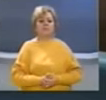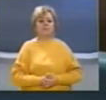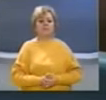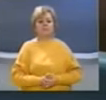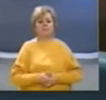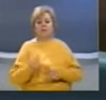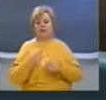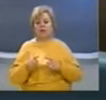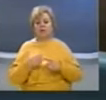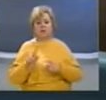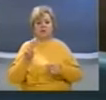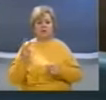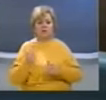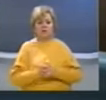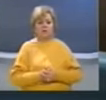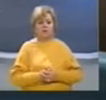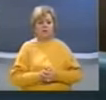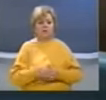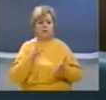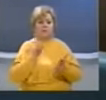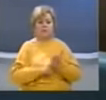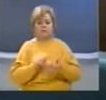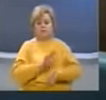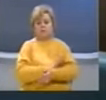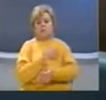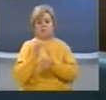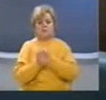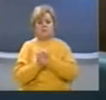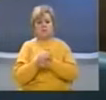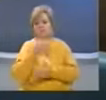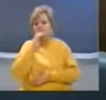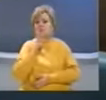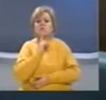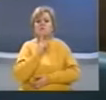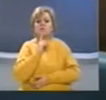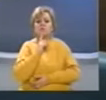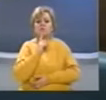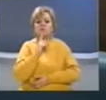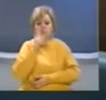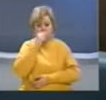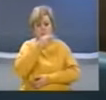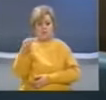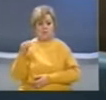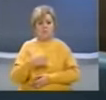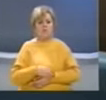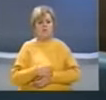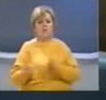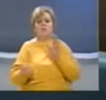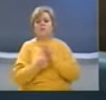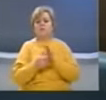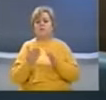rasti tjetër, që me plot drejt ngritën shqetësimin edhe kolegë tjerë, a pyeti kush pushtetin lokal të Drenasit kur u privatizua